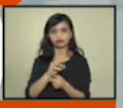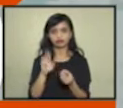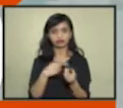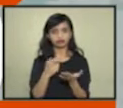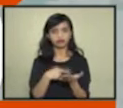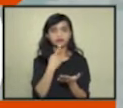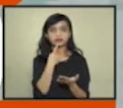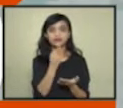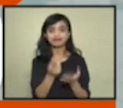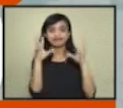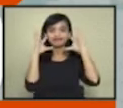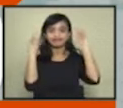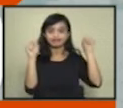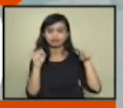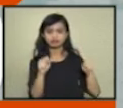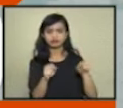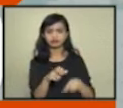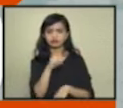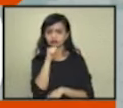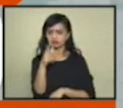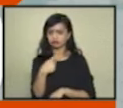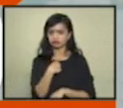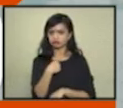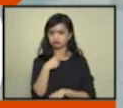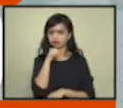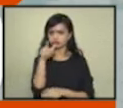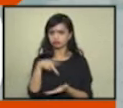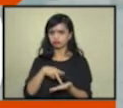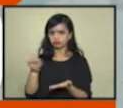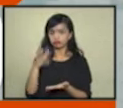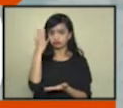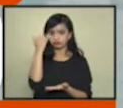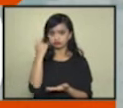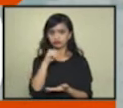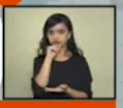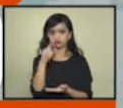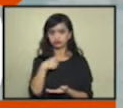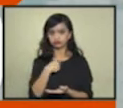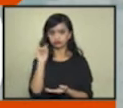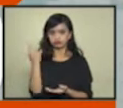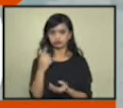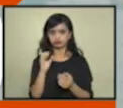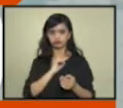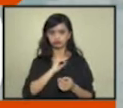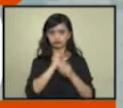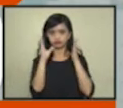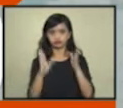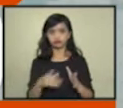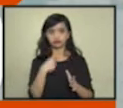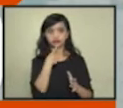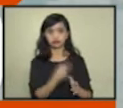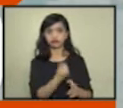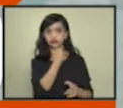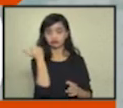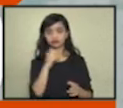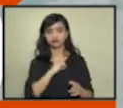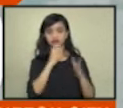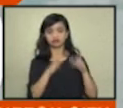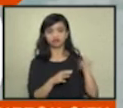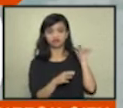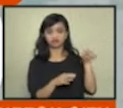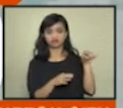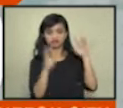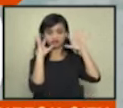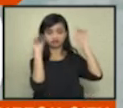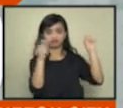at sabi po ng presidente, hindi ko babayaran yan kasi hindi lang naman ako may-ari. Tapos sabi naman po ng mga ibang may-ari, eh siya yung presidente